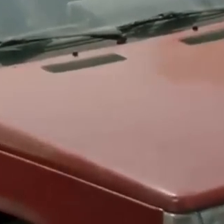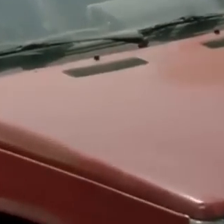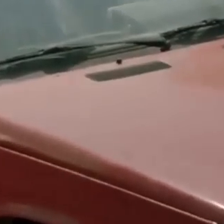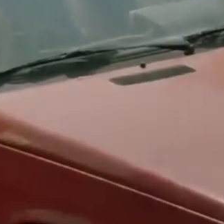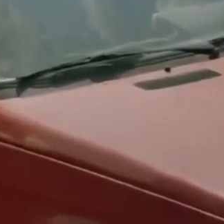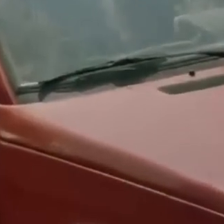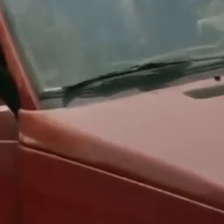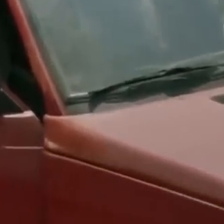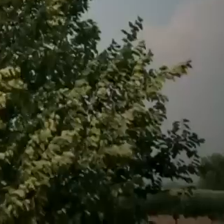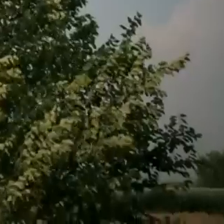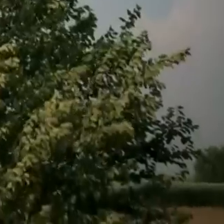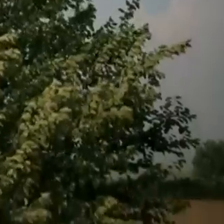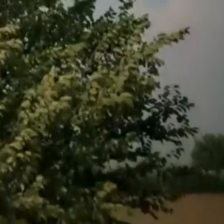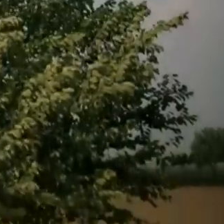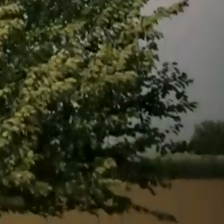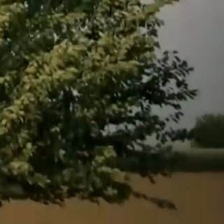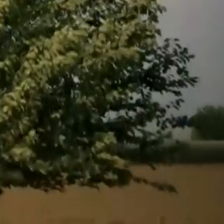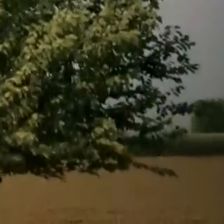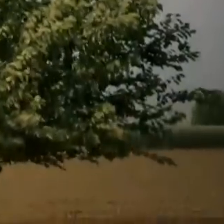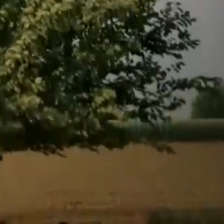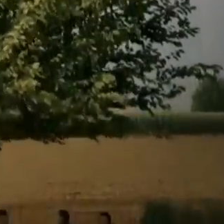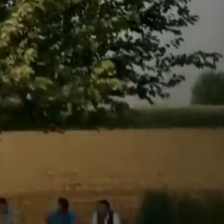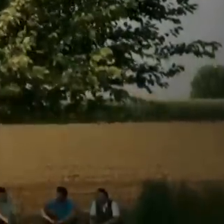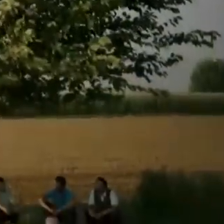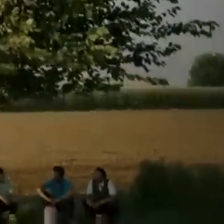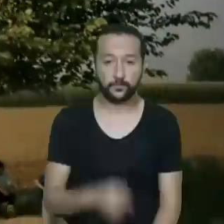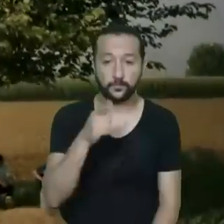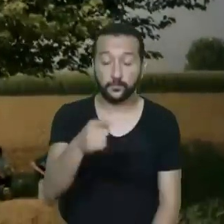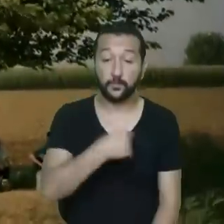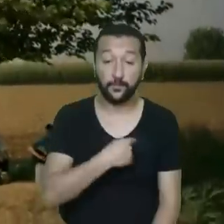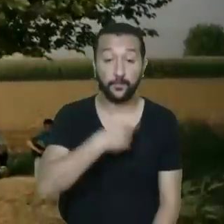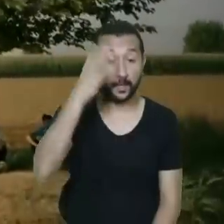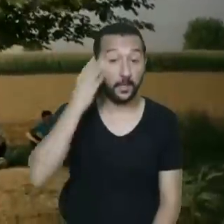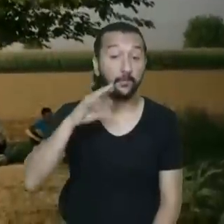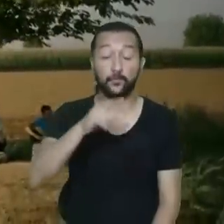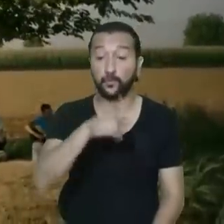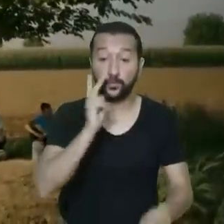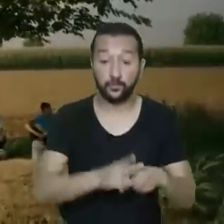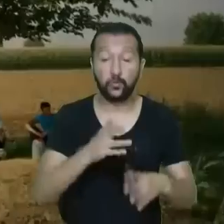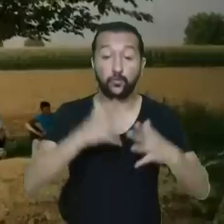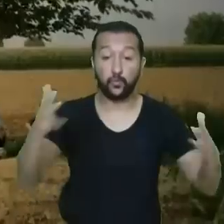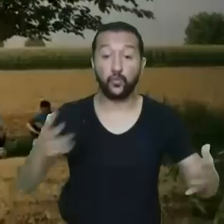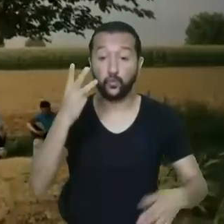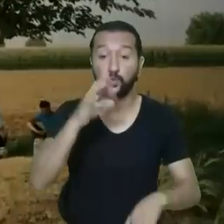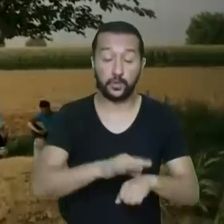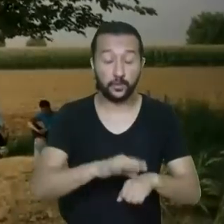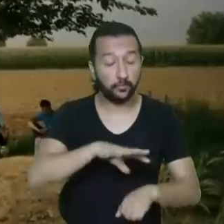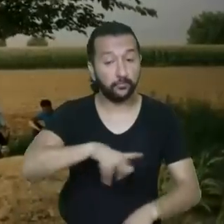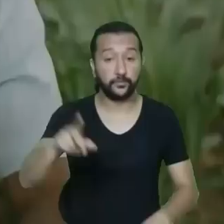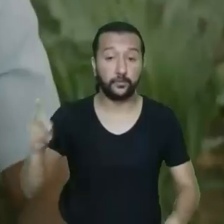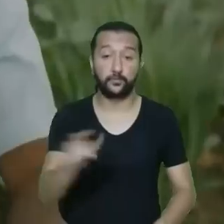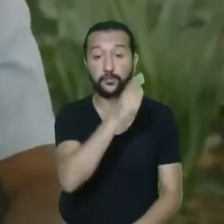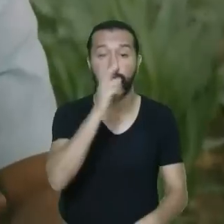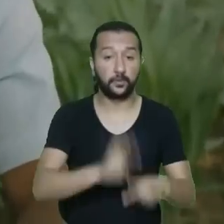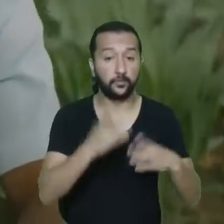Rüzgarın yana yatırdığı koca ağacın altında oturmuşlar. Hayır benim anlamadığım... Bunlar koca arabayı 3 dakikada nasıl götürdü